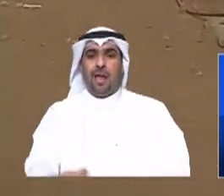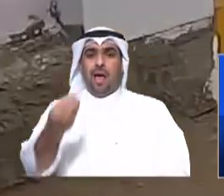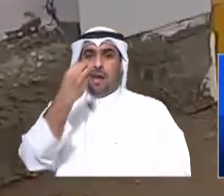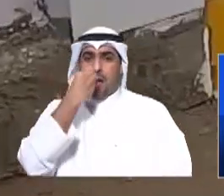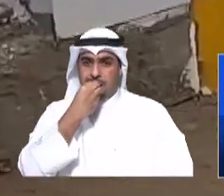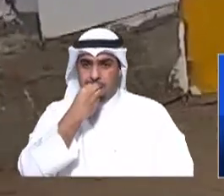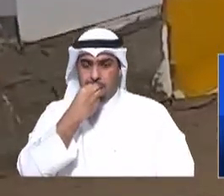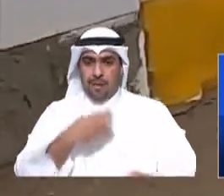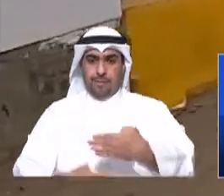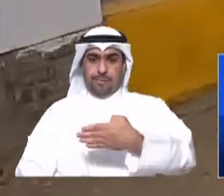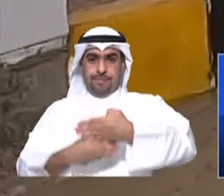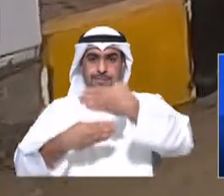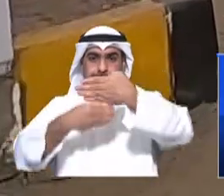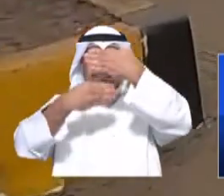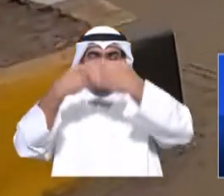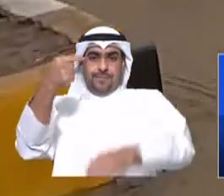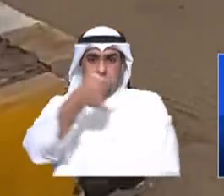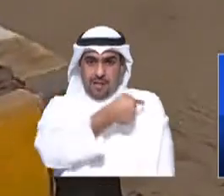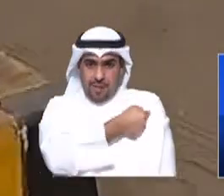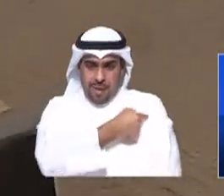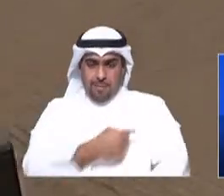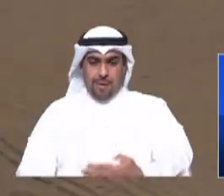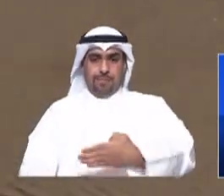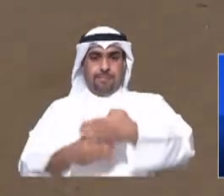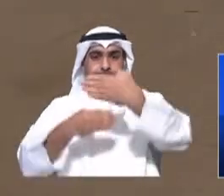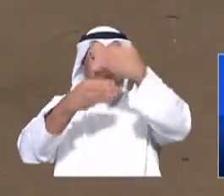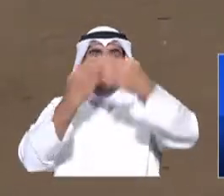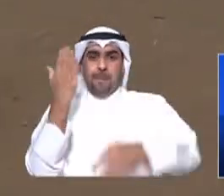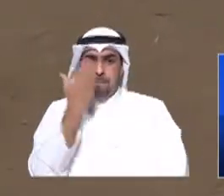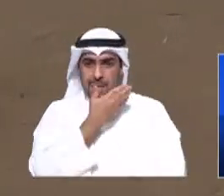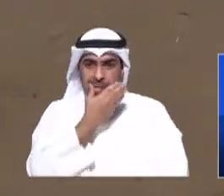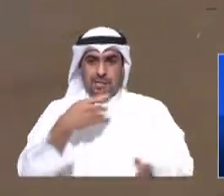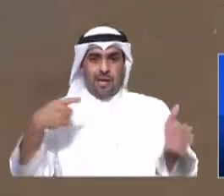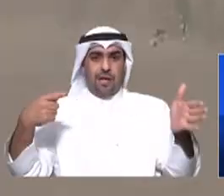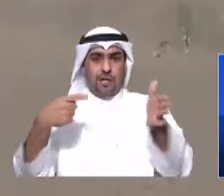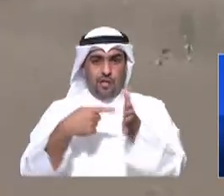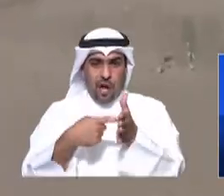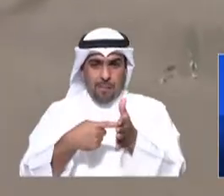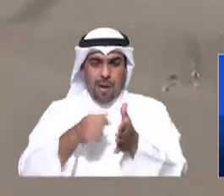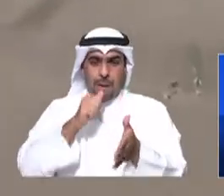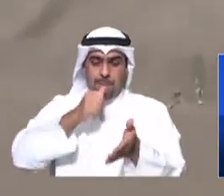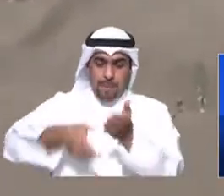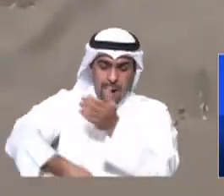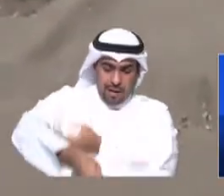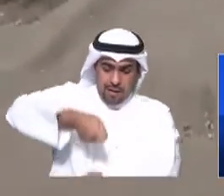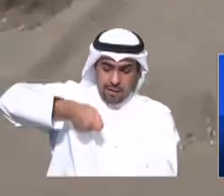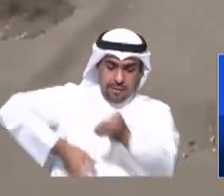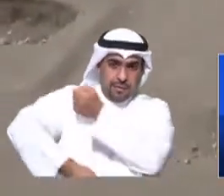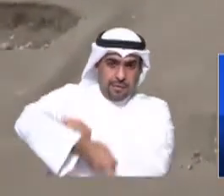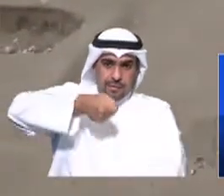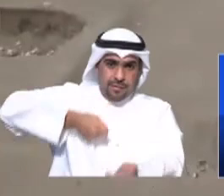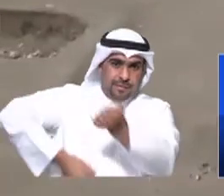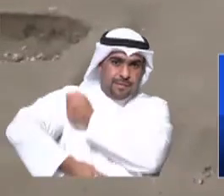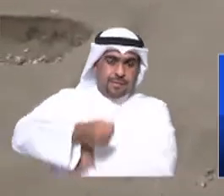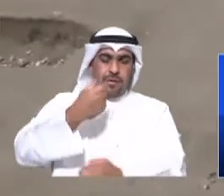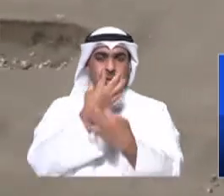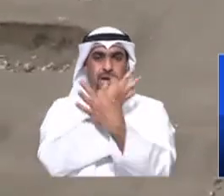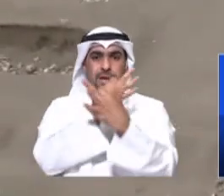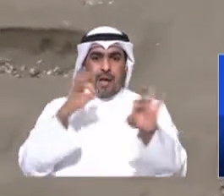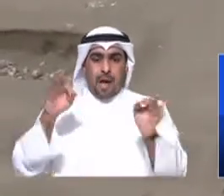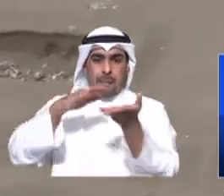وبناء المستشفيات والمدارس والجامعات وحفر الآبار وكافة متطلبات البنية